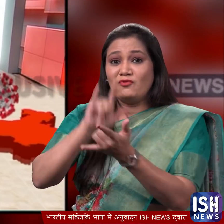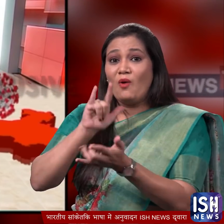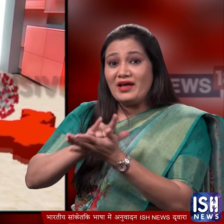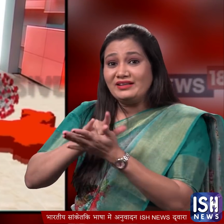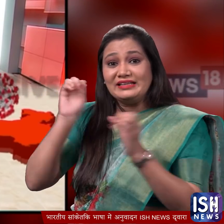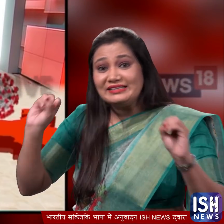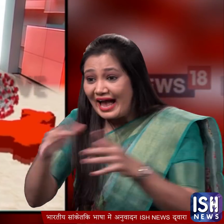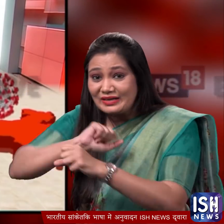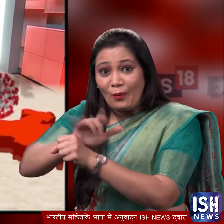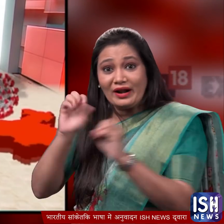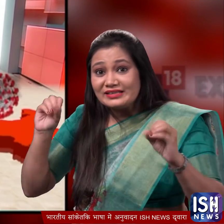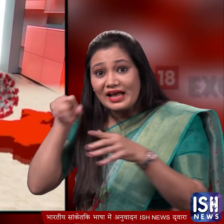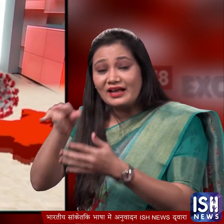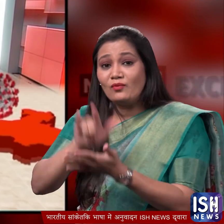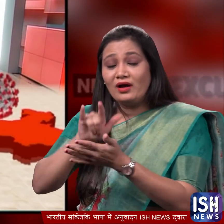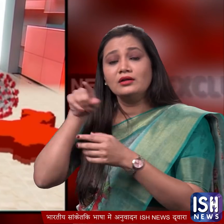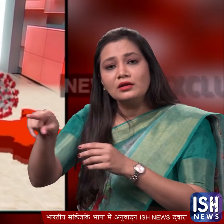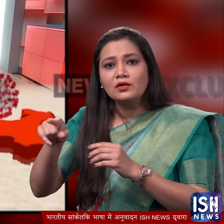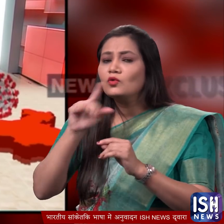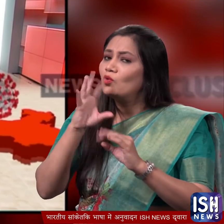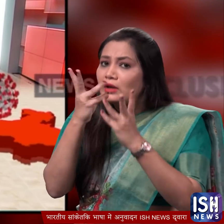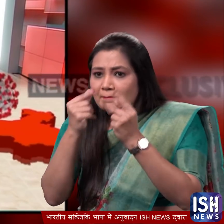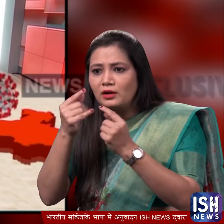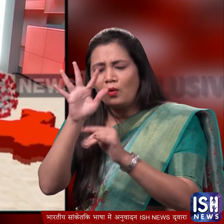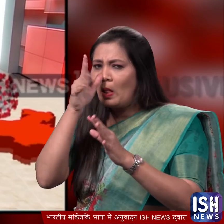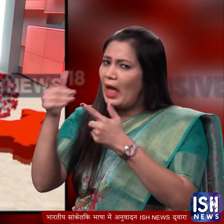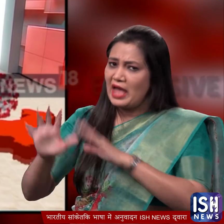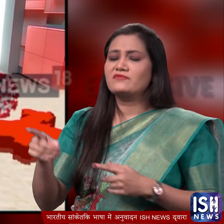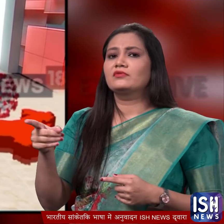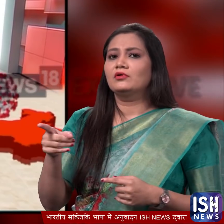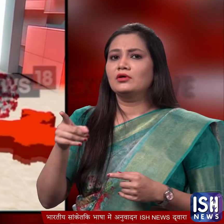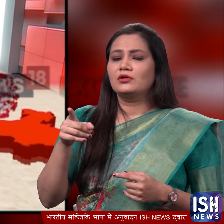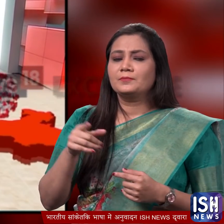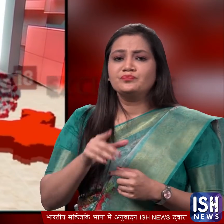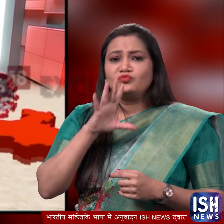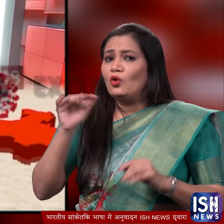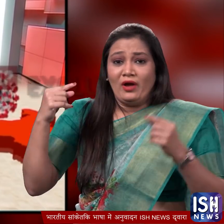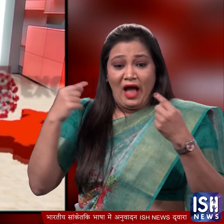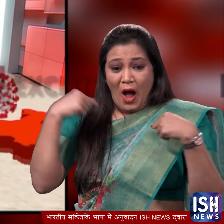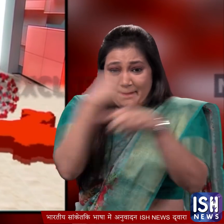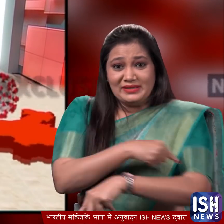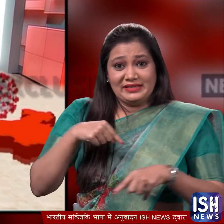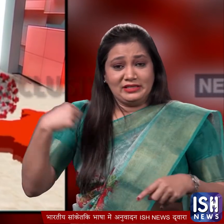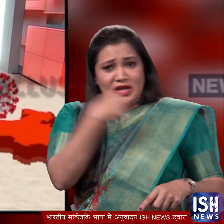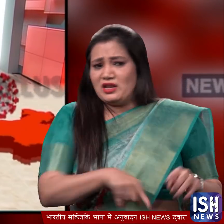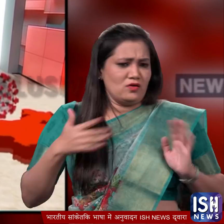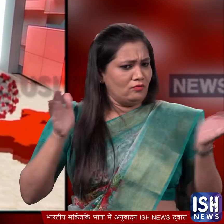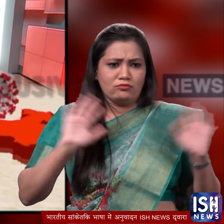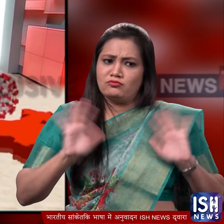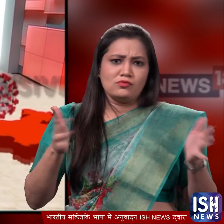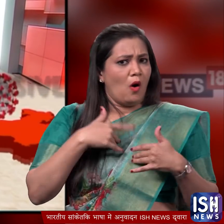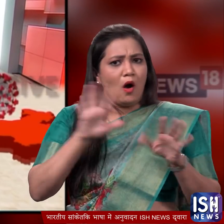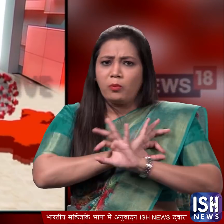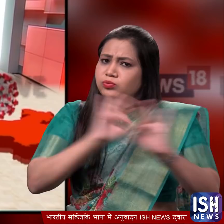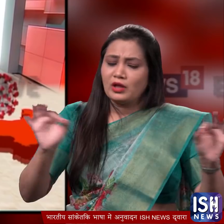जिस वुहान शहर से कोरोना वायरस की शुरुआत हुई थी, वहां के आंकड़े भी दुनिया से छिपा कर रखे। जबकि इसके उलट चीन कई बार यह